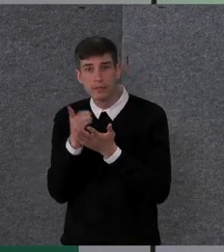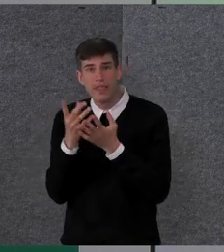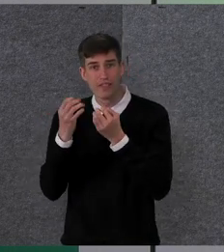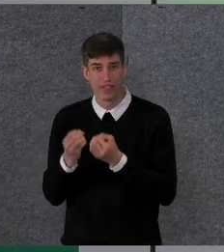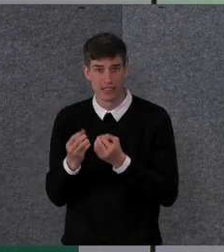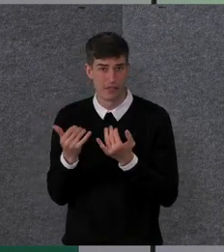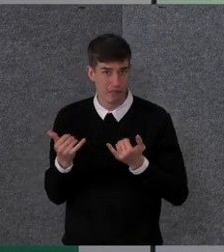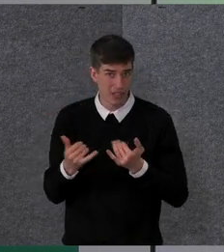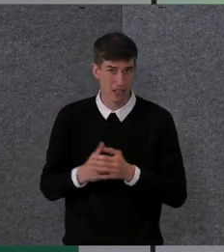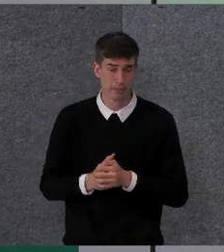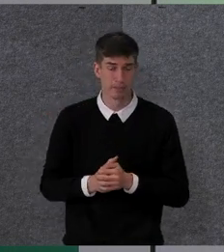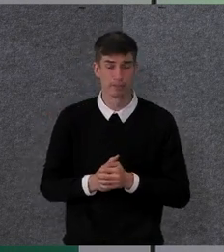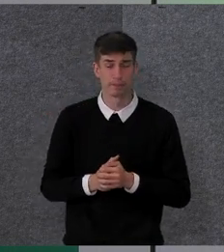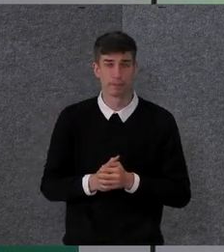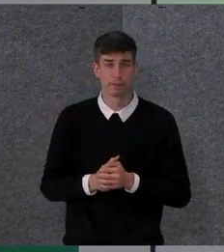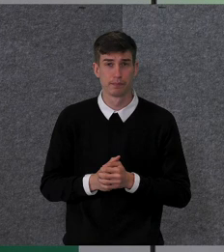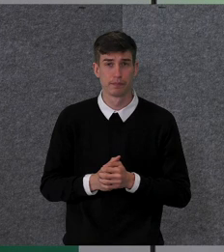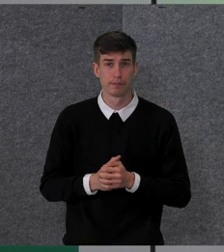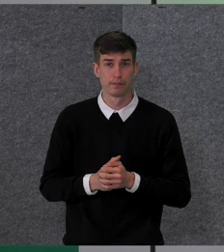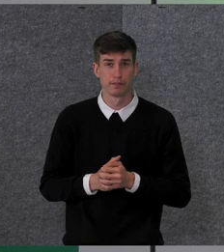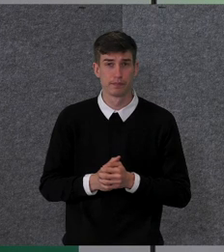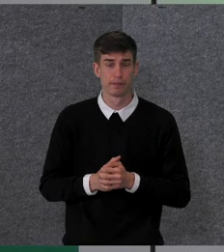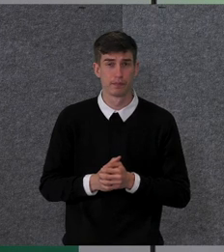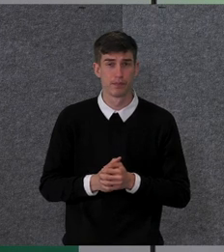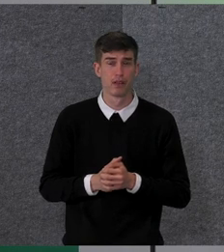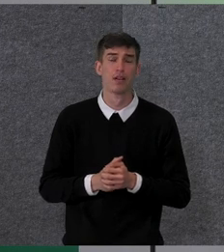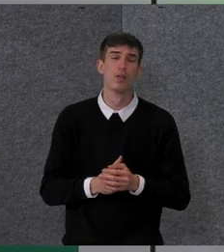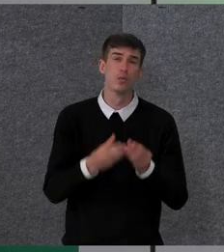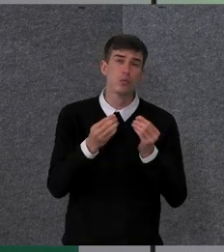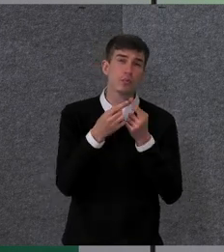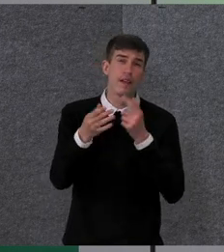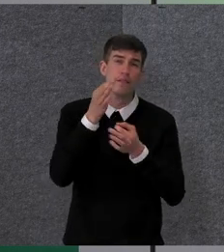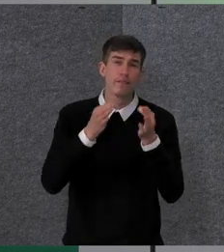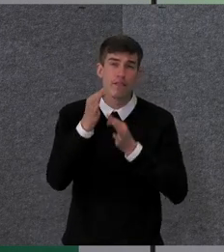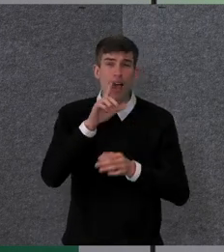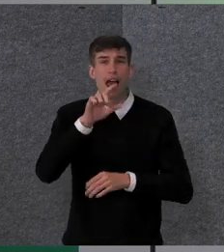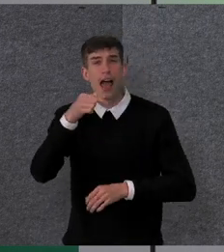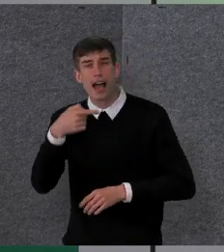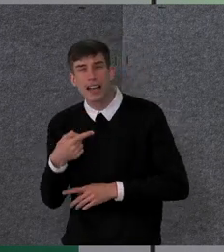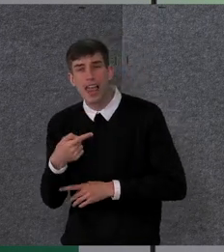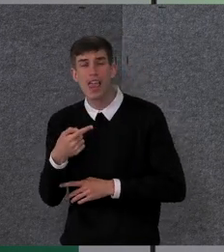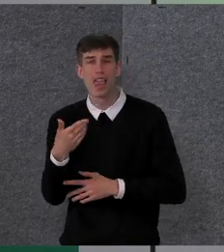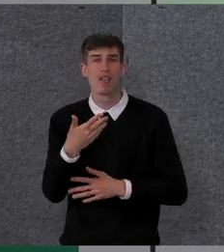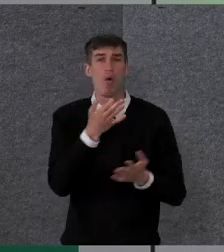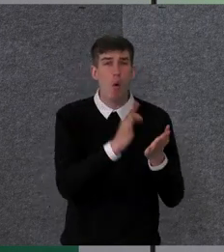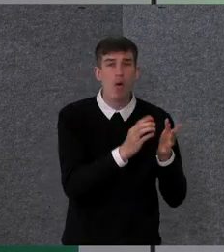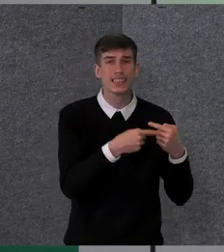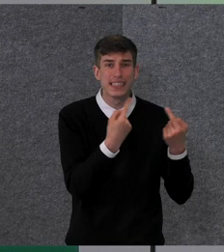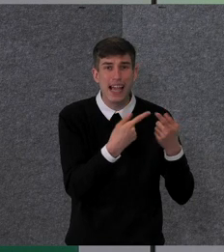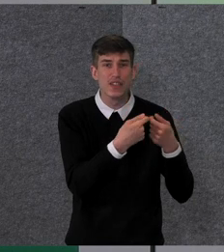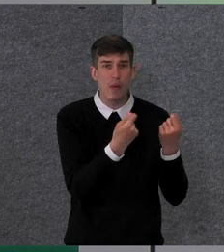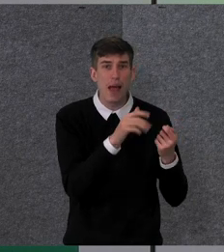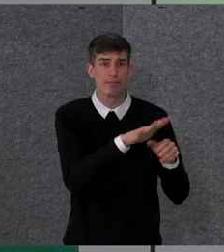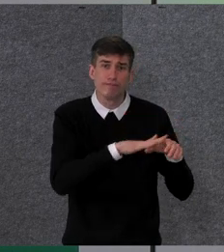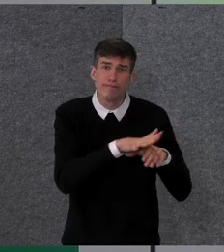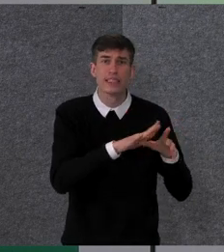geben euch damit, und das ist, glaube ich, total wichtig, weil da auch immer wieder Fragen aufkommen, euch in den LAGen, in den Kreis- und Ortsverbänden damit eine Sicherheit